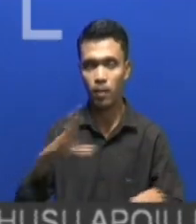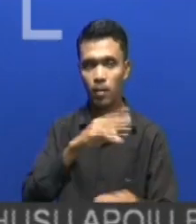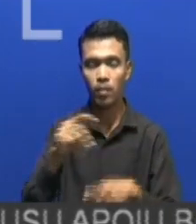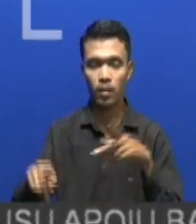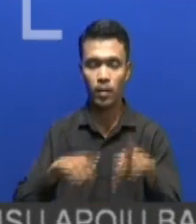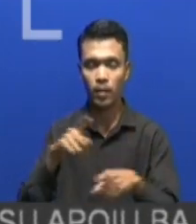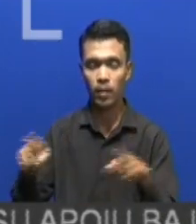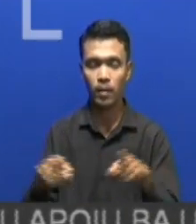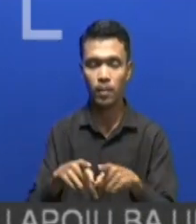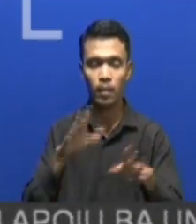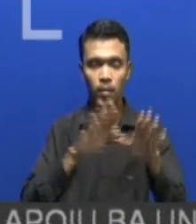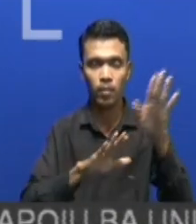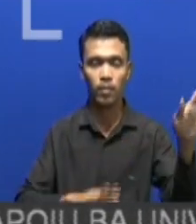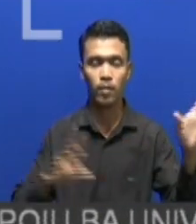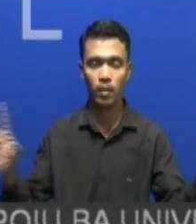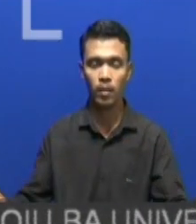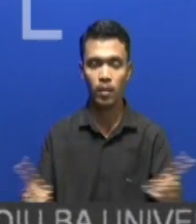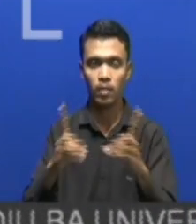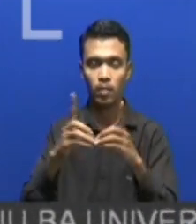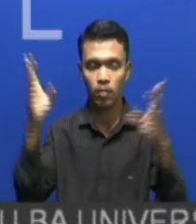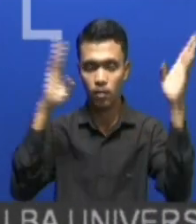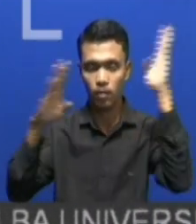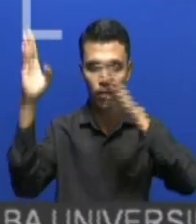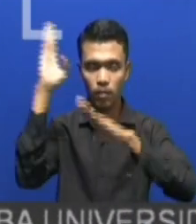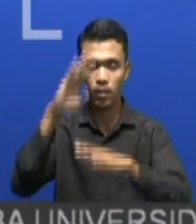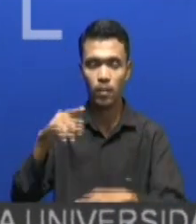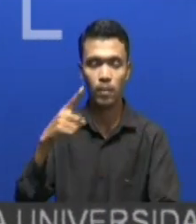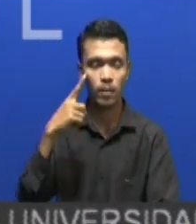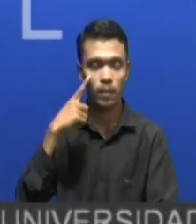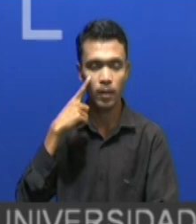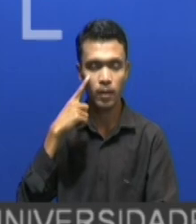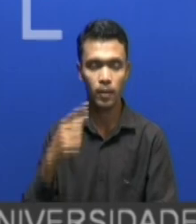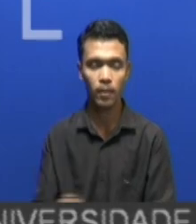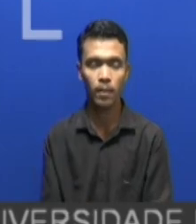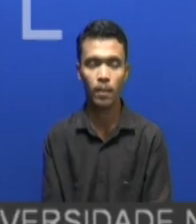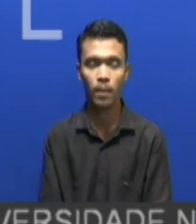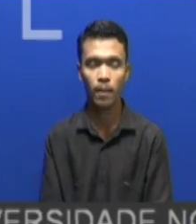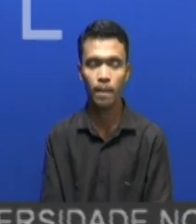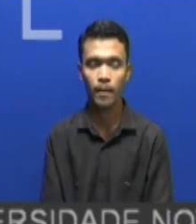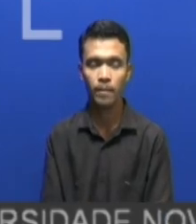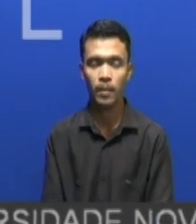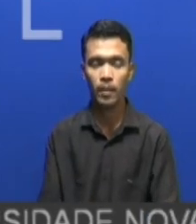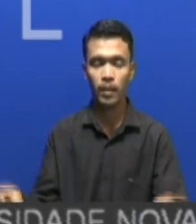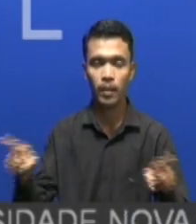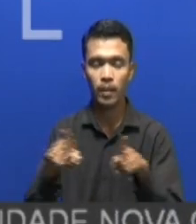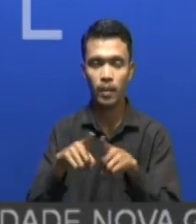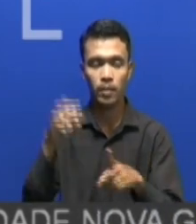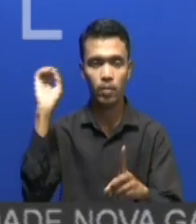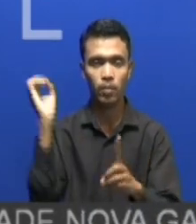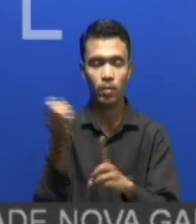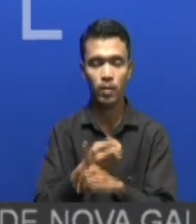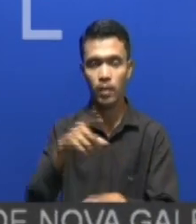rural enfrenta problema matang. Idene hanesan chamada ida baita hotu oportunidade ida atu reflete